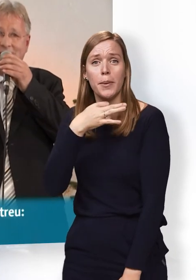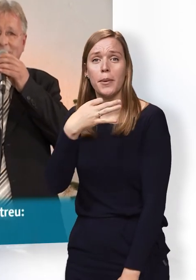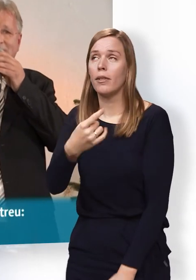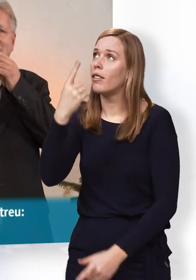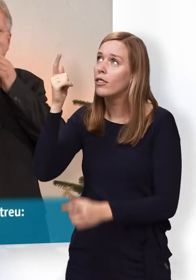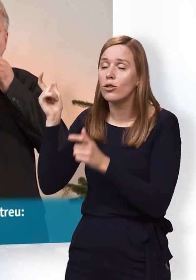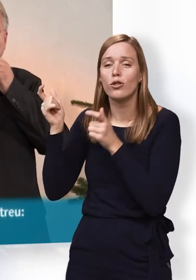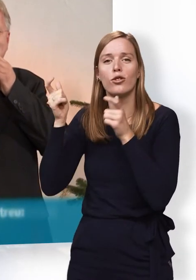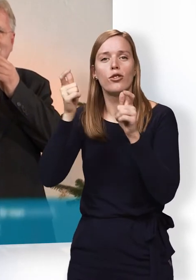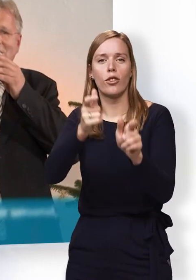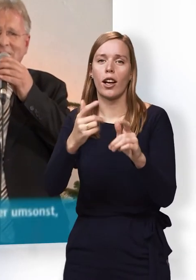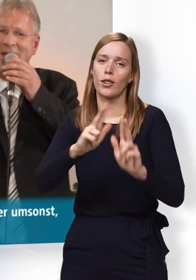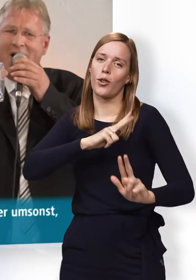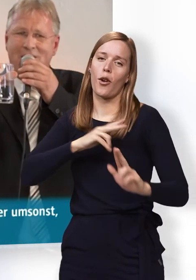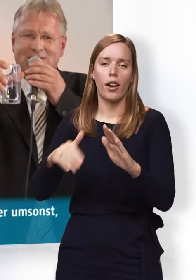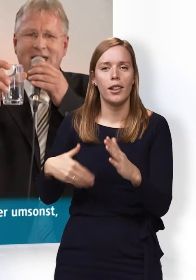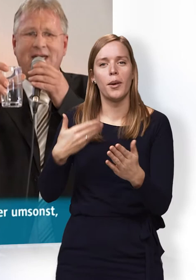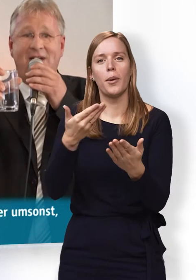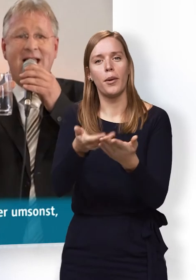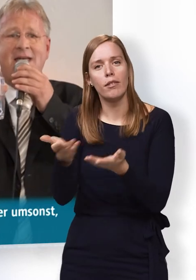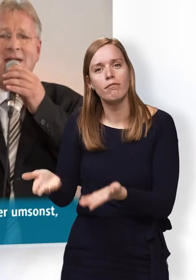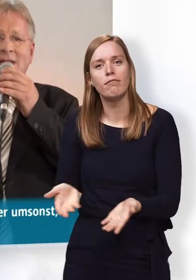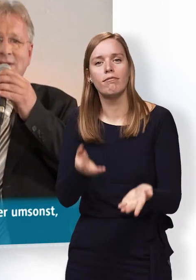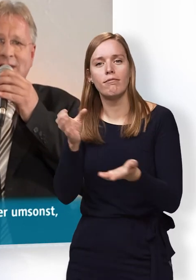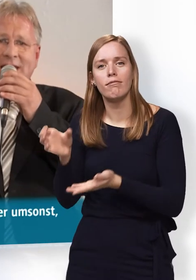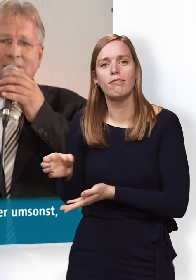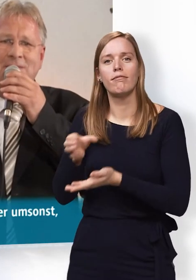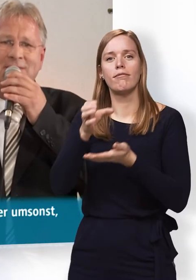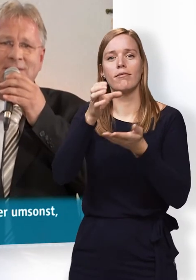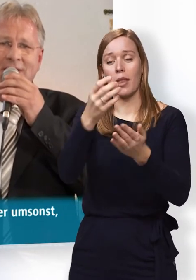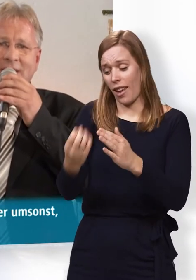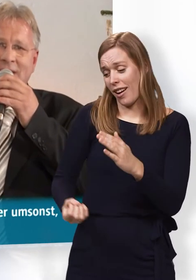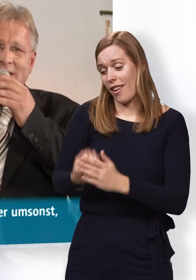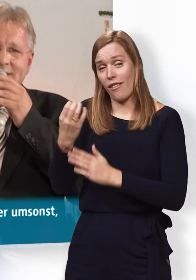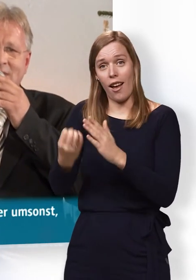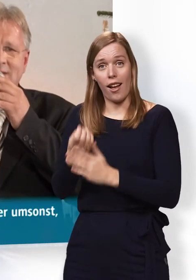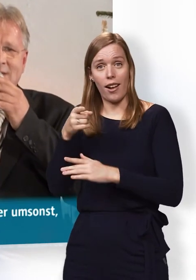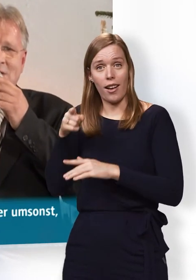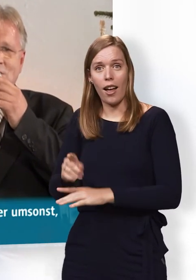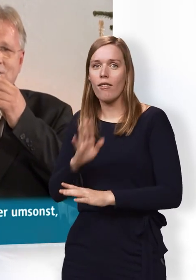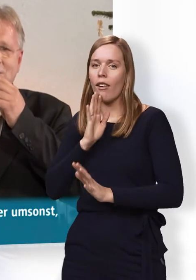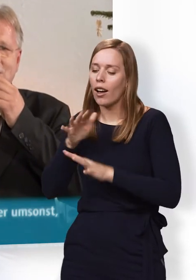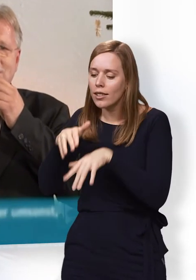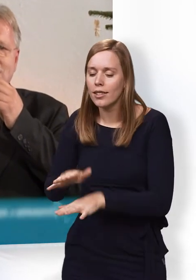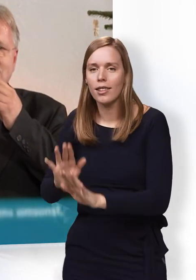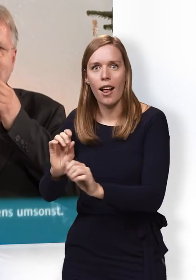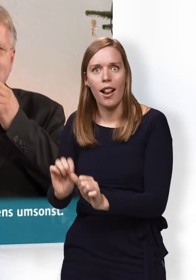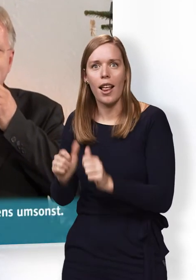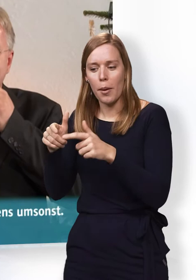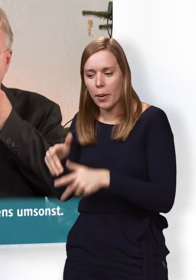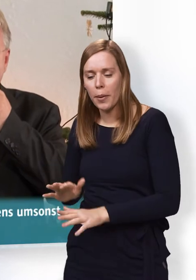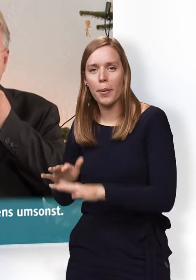und gibt er ganz treu. Aus der Quelle des Lebens das Wasser umsonst.